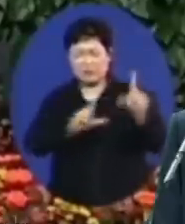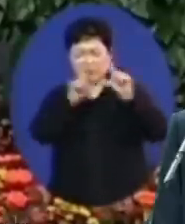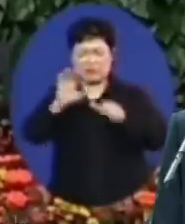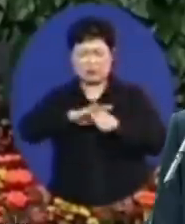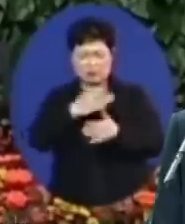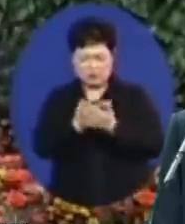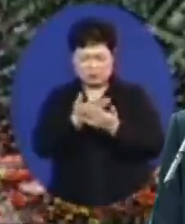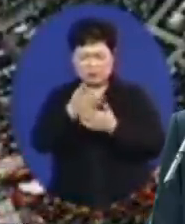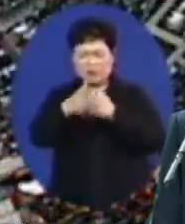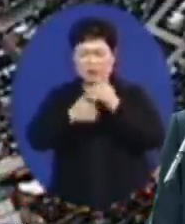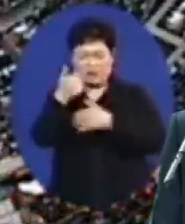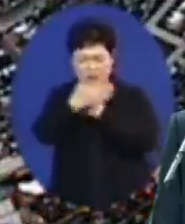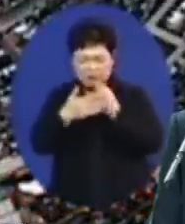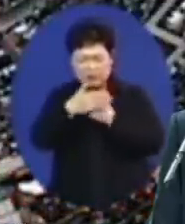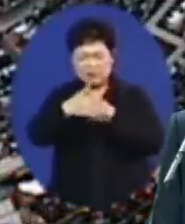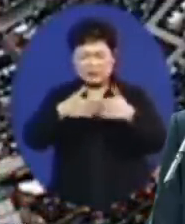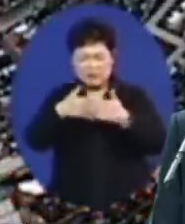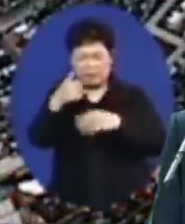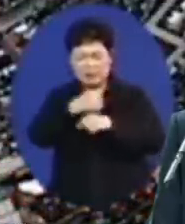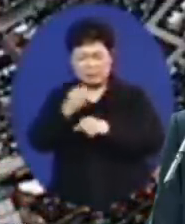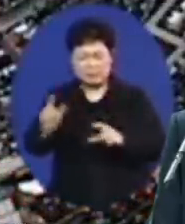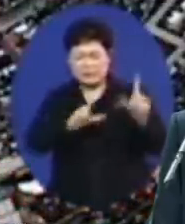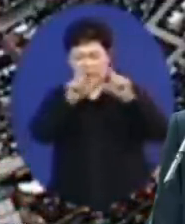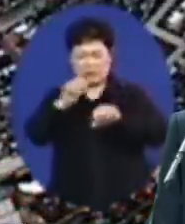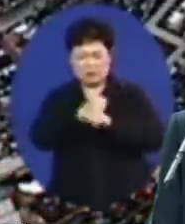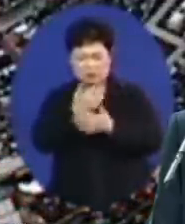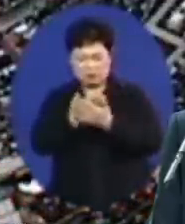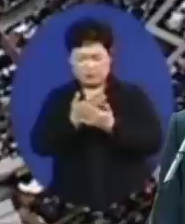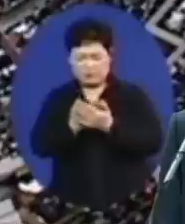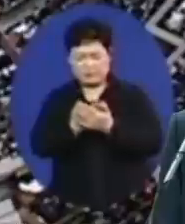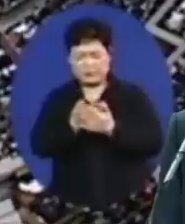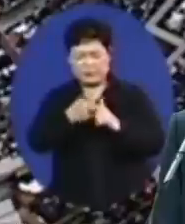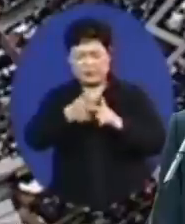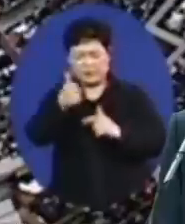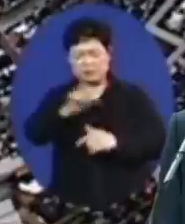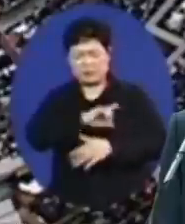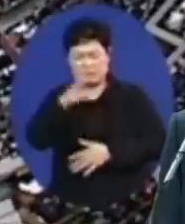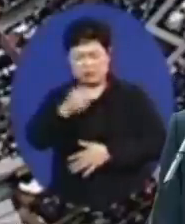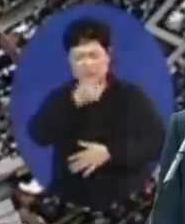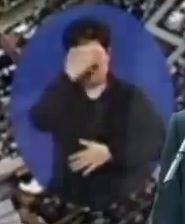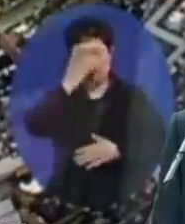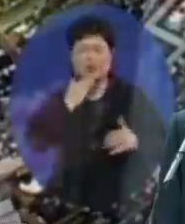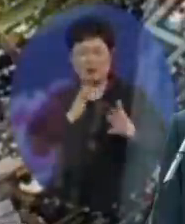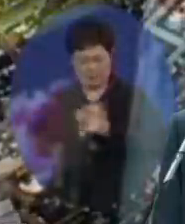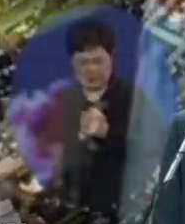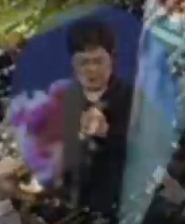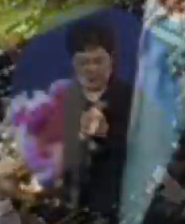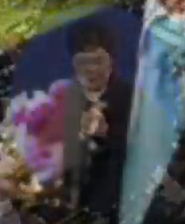도와주시옵소서. 하나님의 은혜를 체험하고 살게 도와주시옵소서. 예수님 이름으로 기도합니다.